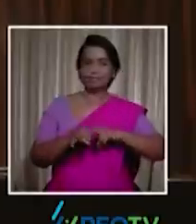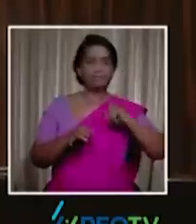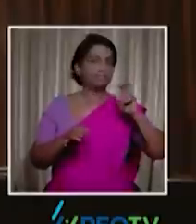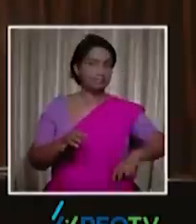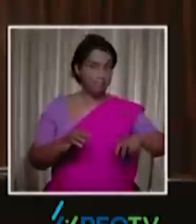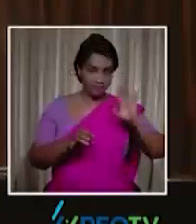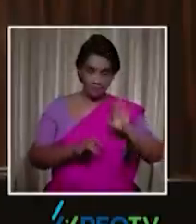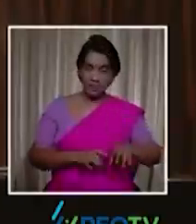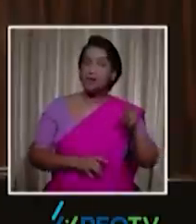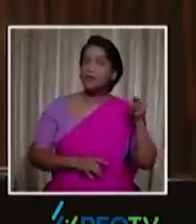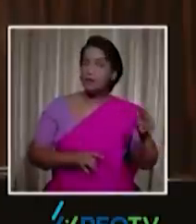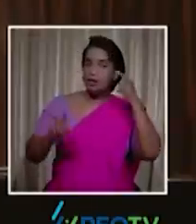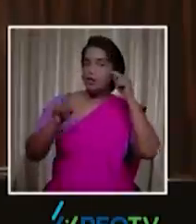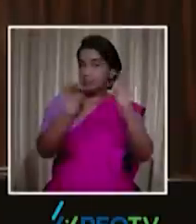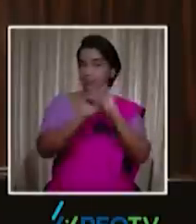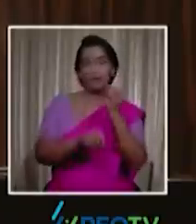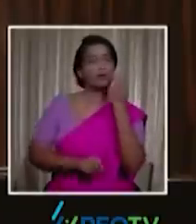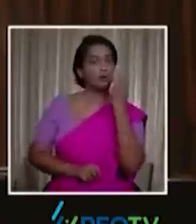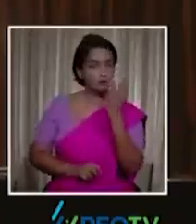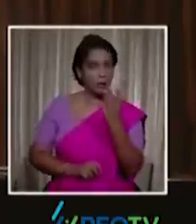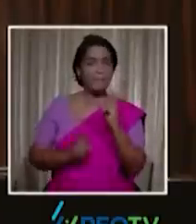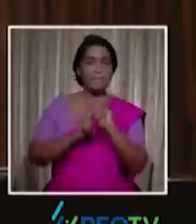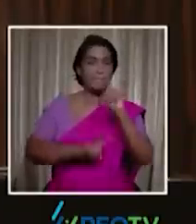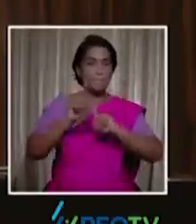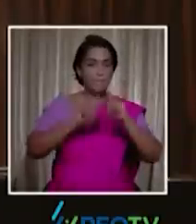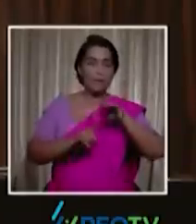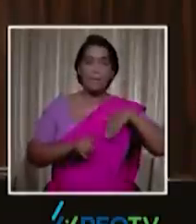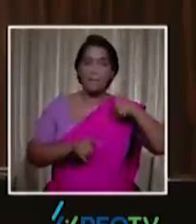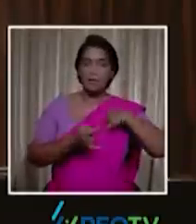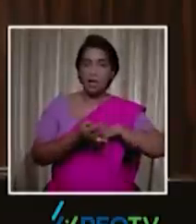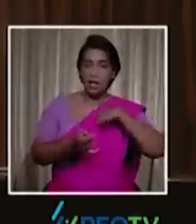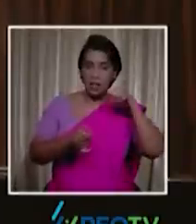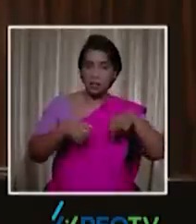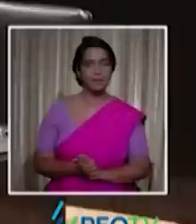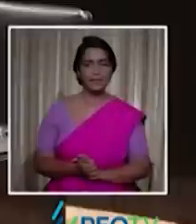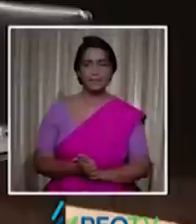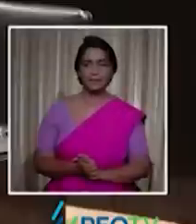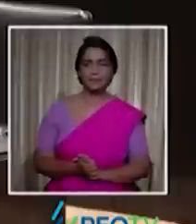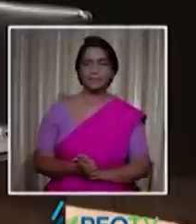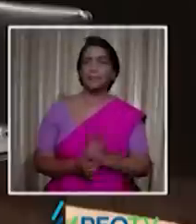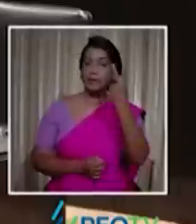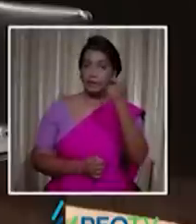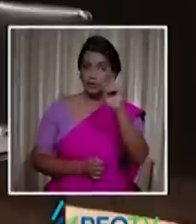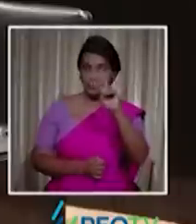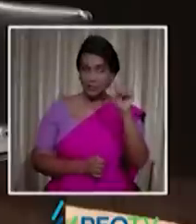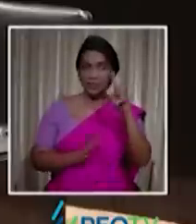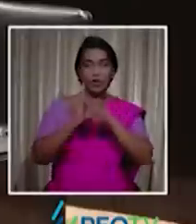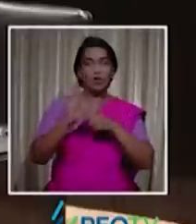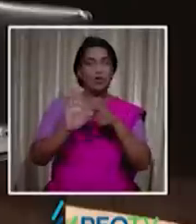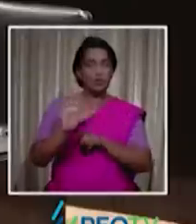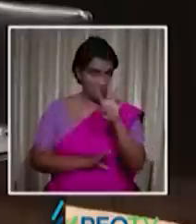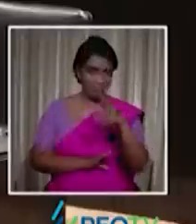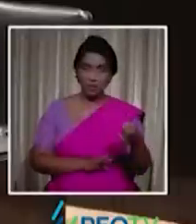අස්වී ඇති බැවින් ඒ පිළිබඳ නිවේදන තුනක් පාර්ලිමේන්තුවේ මහලේ කමයා විසින් දැන් මේ සභාවට ඉදිරිපත් කරනු ලැබේ 2022 ජූලි මාස